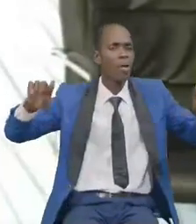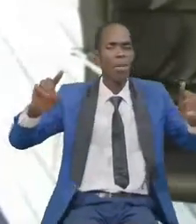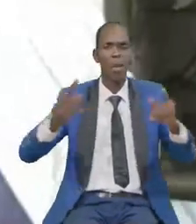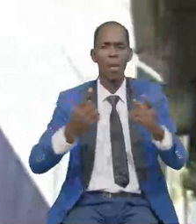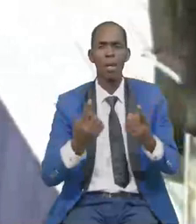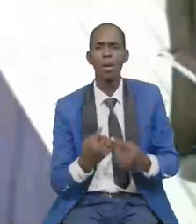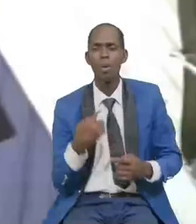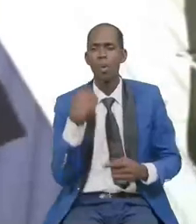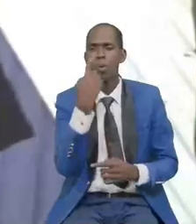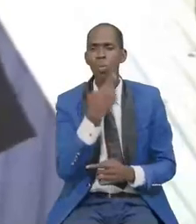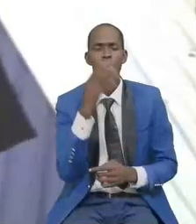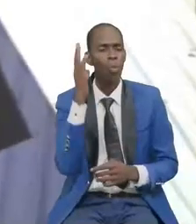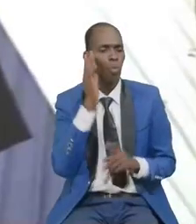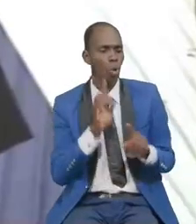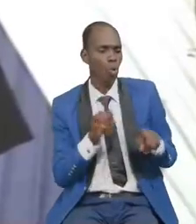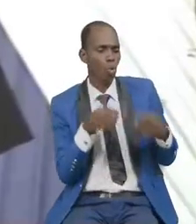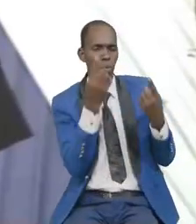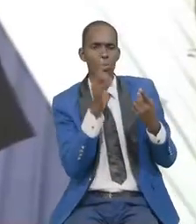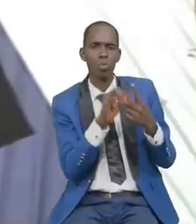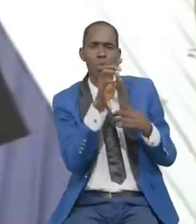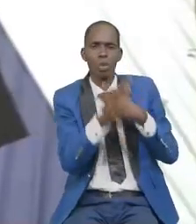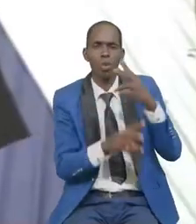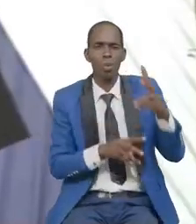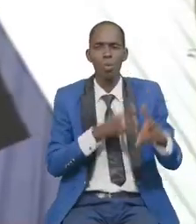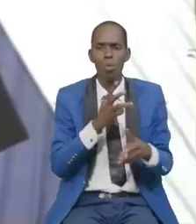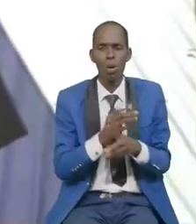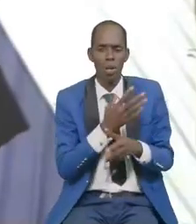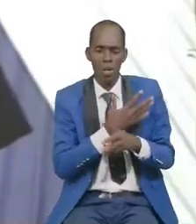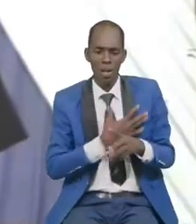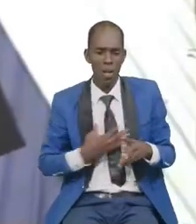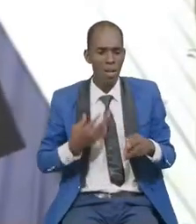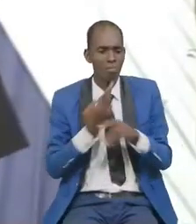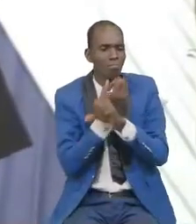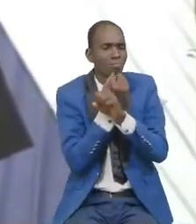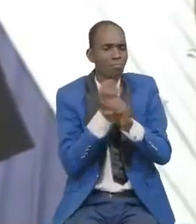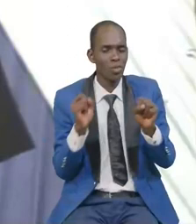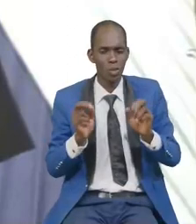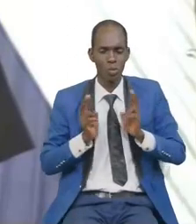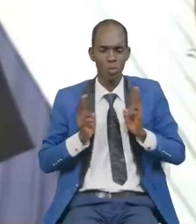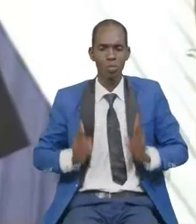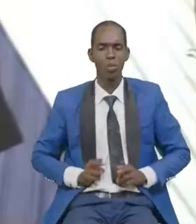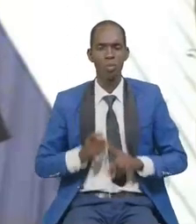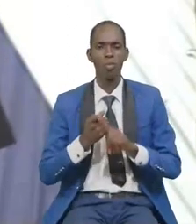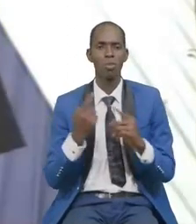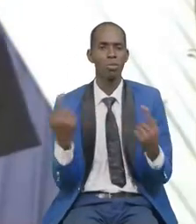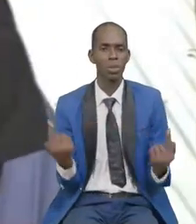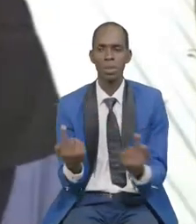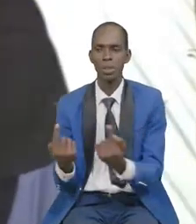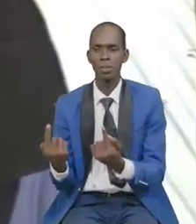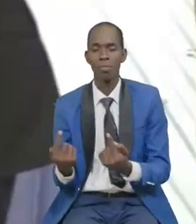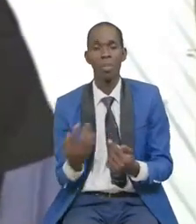qu'il ira dans le monde pour racheter l'humanité du péché. Et pendant une